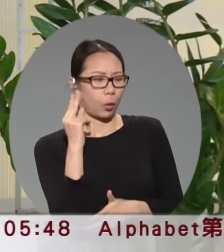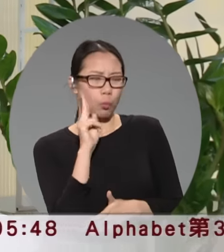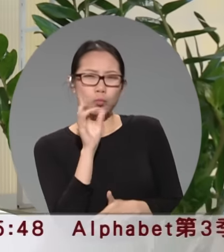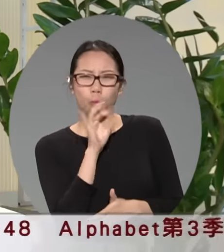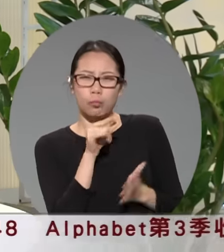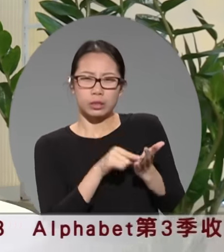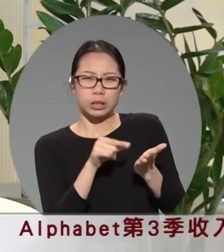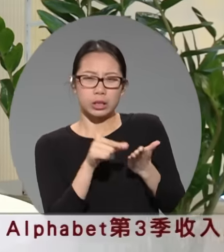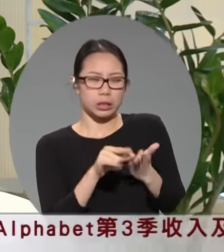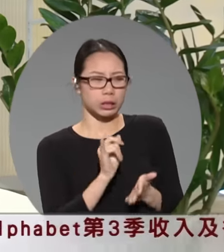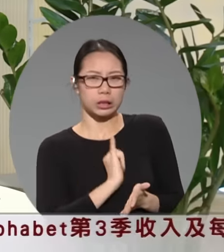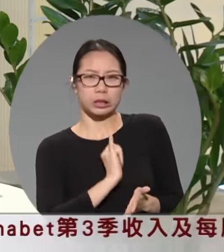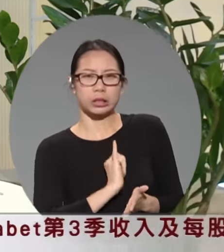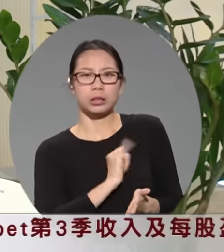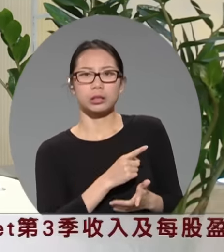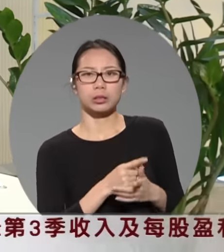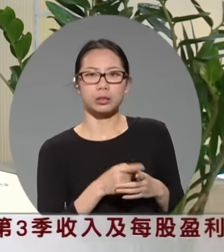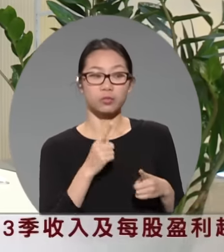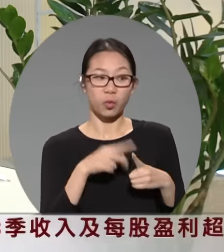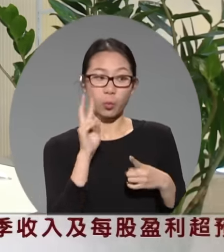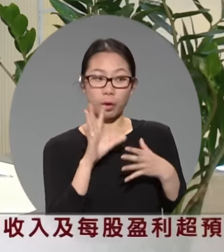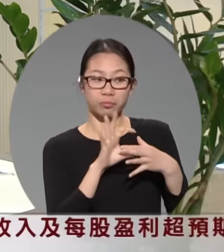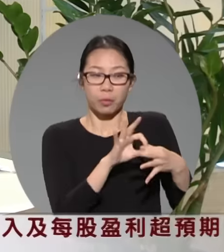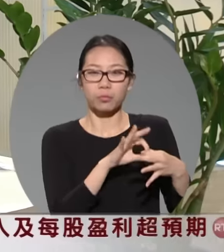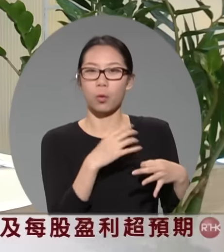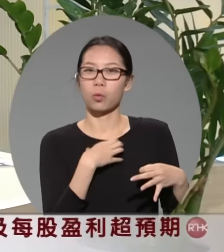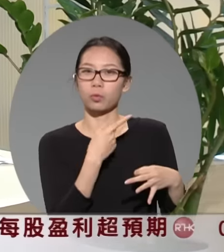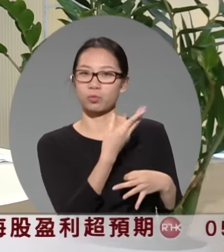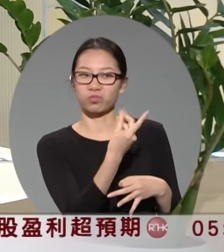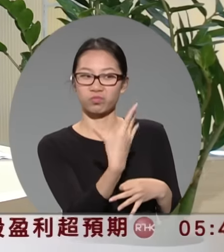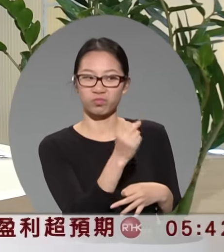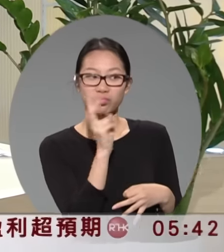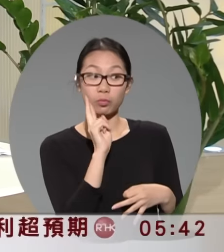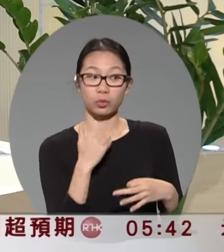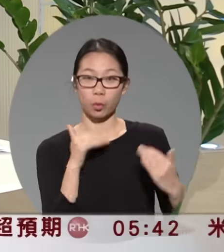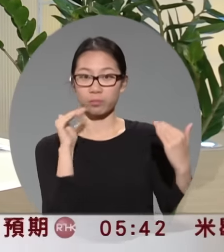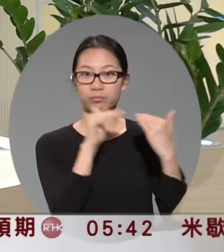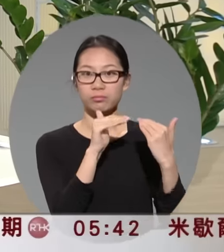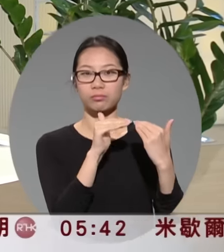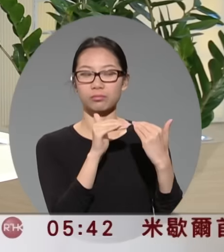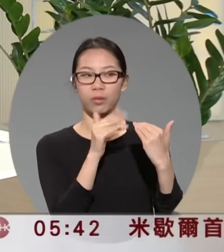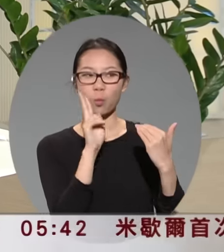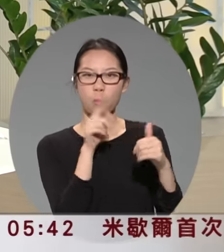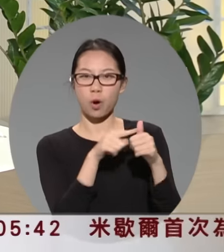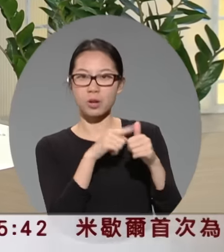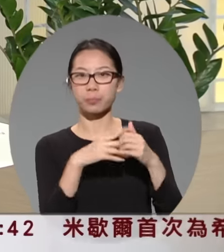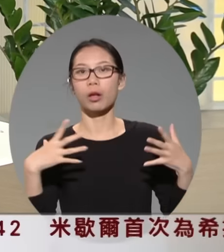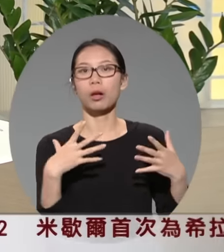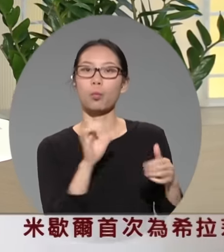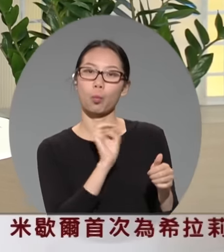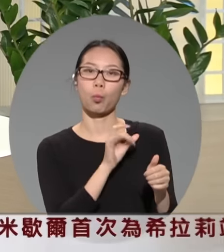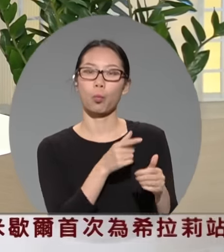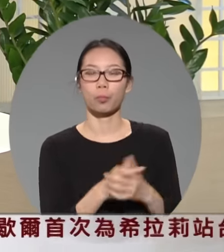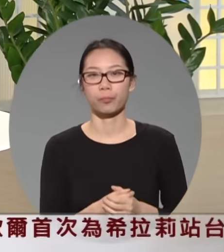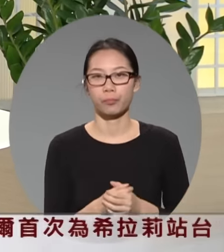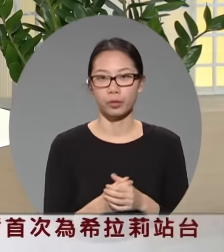難免令人聯想到啊，係咪因為呢一個潛在對手對佢就最大嘅威脅，所以咁樣講咧？嗱，而退休大法官胡國